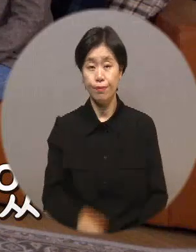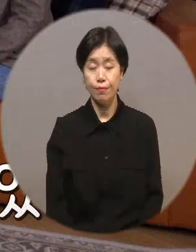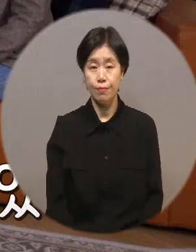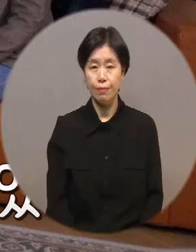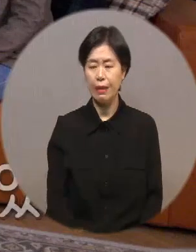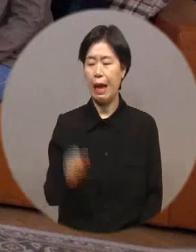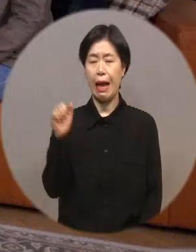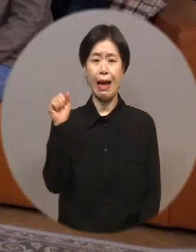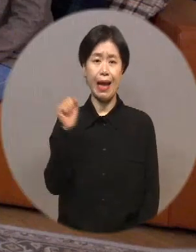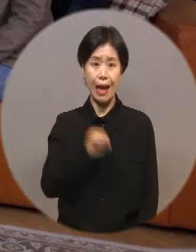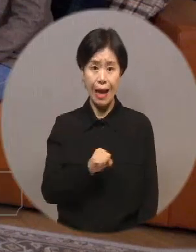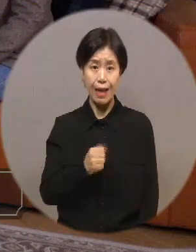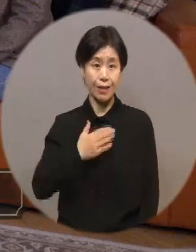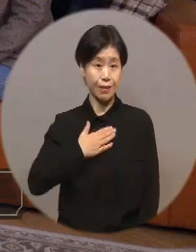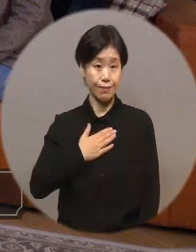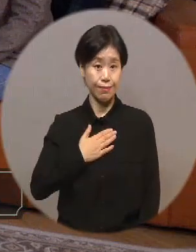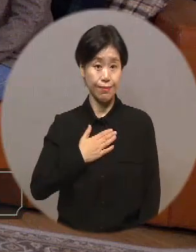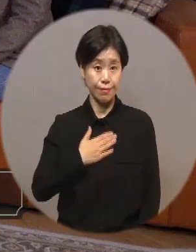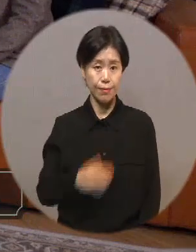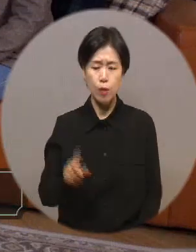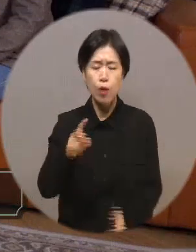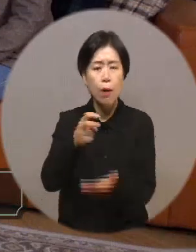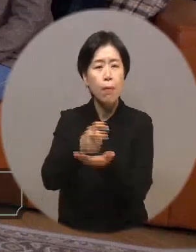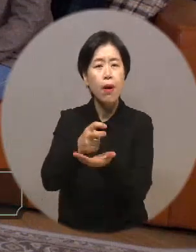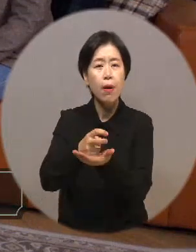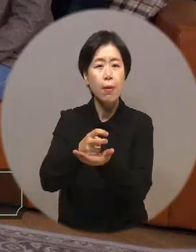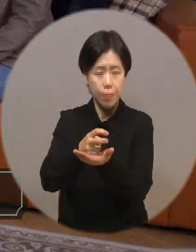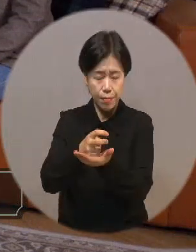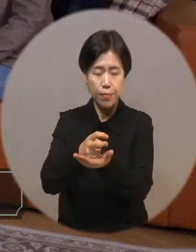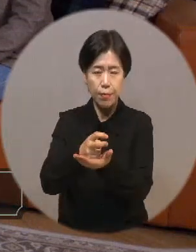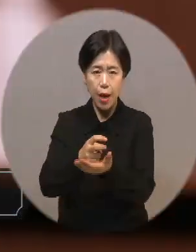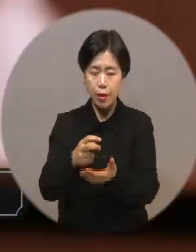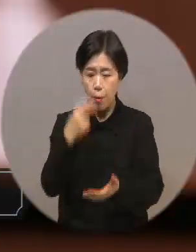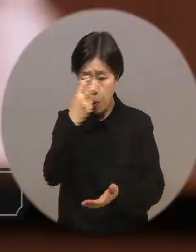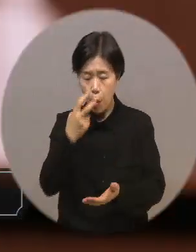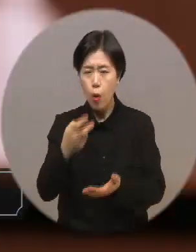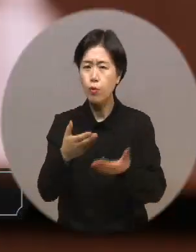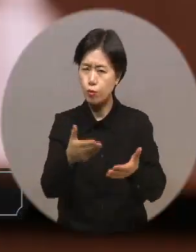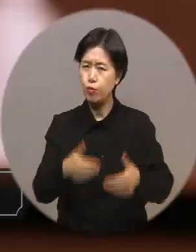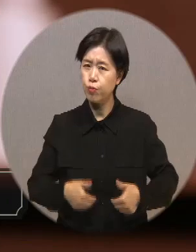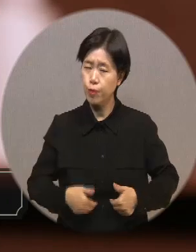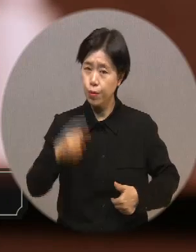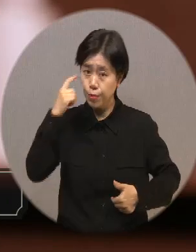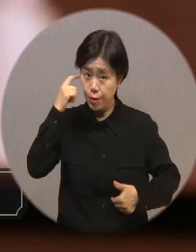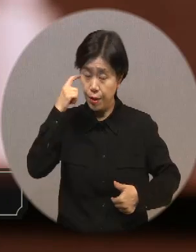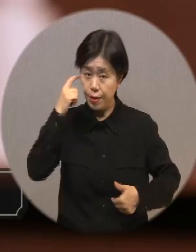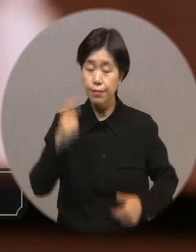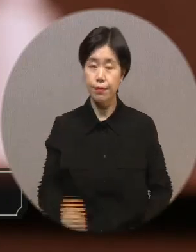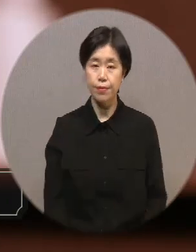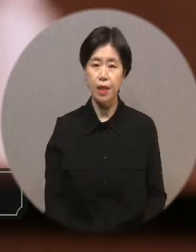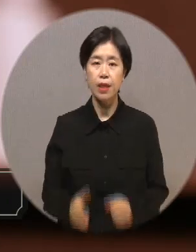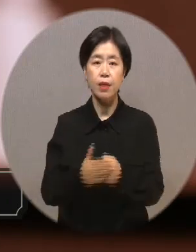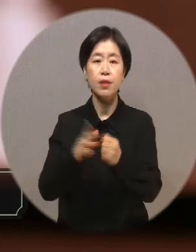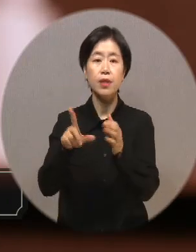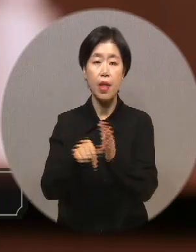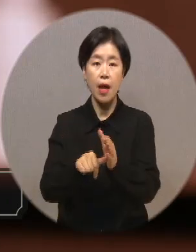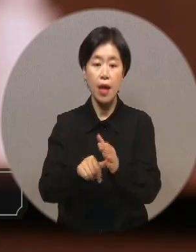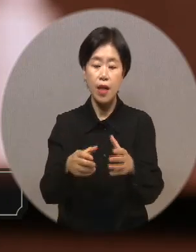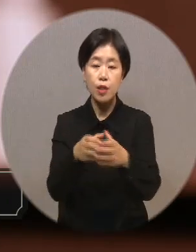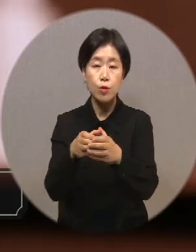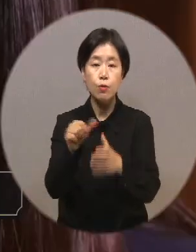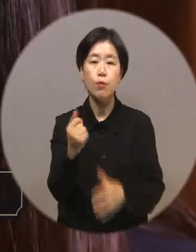그래서 그럼 나도 어떤 이렇게 법적인 테두리 안에 들어가야겠다 해서 그때 그룹홈이란 걸 만들게